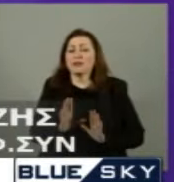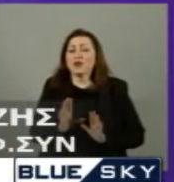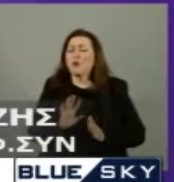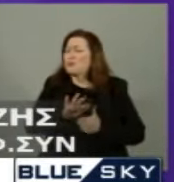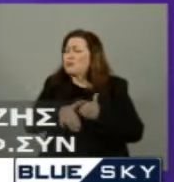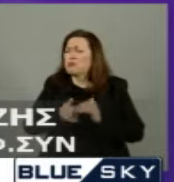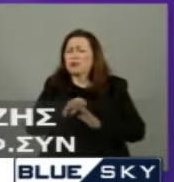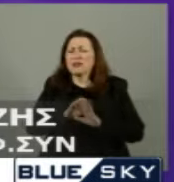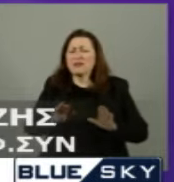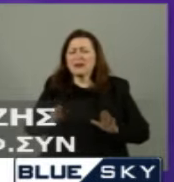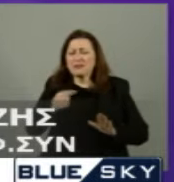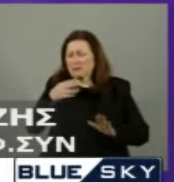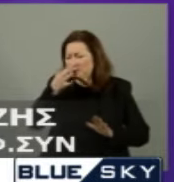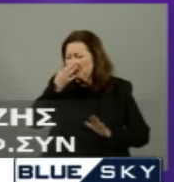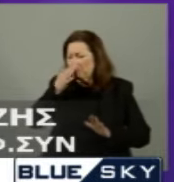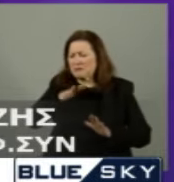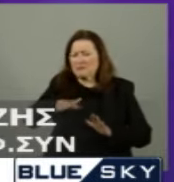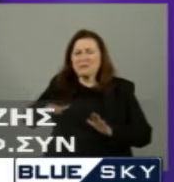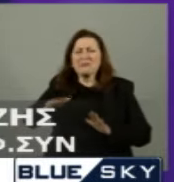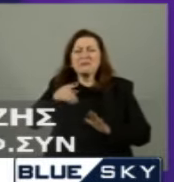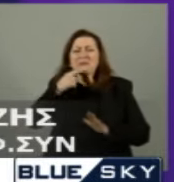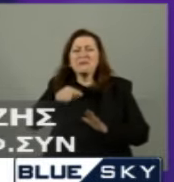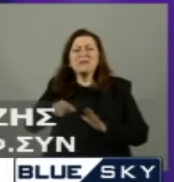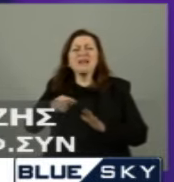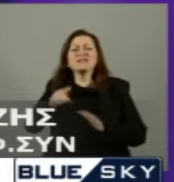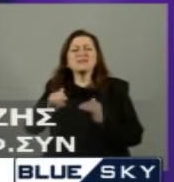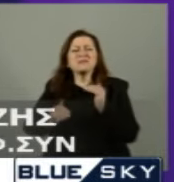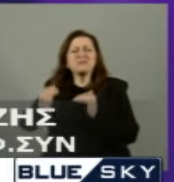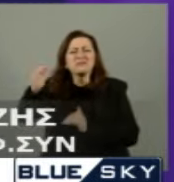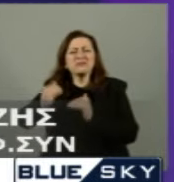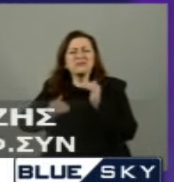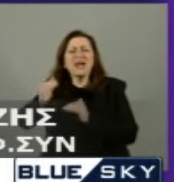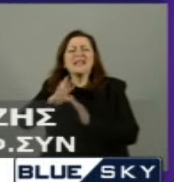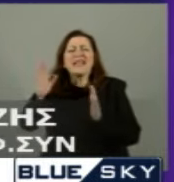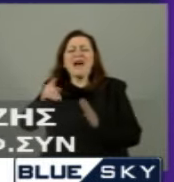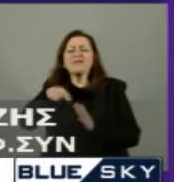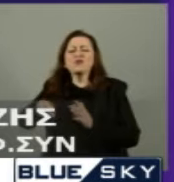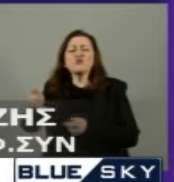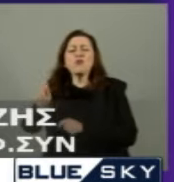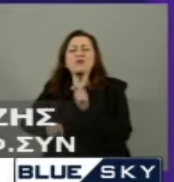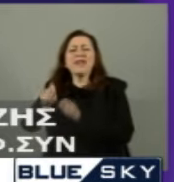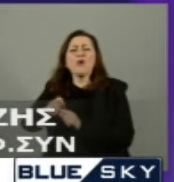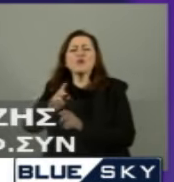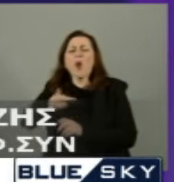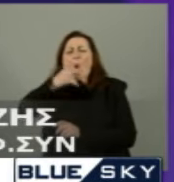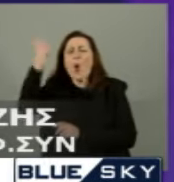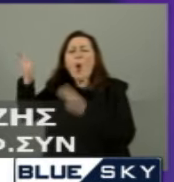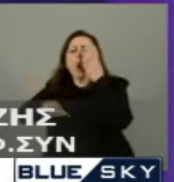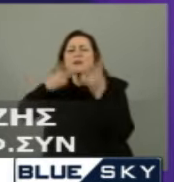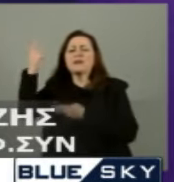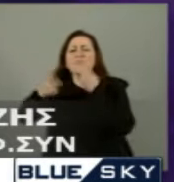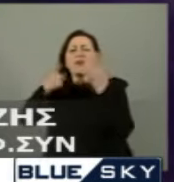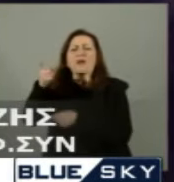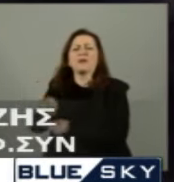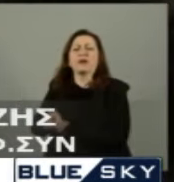οι αντίστοιχες ομιλίες, οι οποίες θα είναι ιδιαίτερα επιλεκτικές απέναντι στον πρόεδρο, τον κύριο Κασελάκη, θα είναι πάρα πολλές.